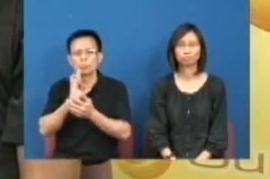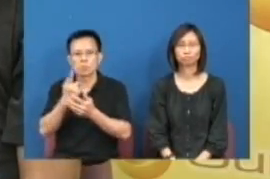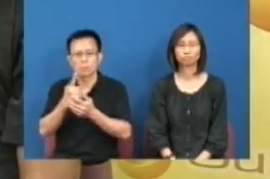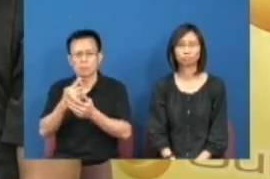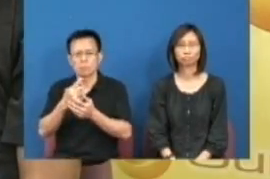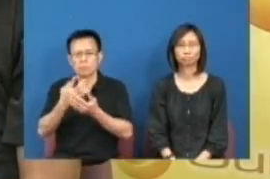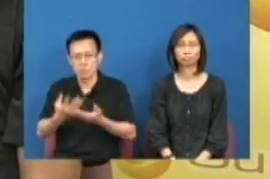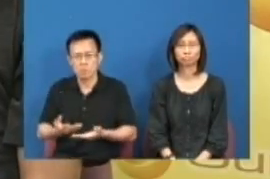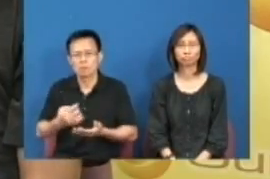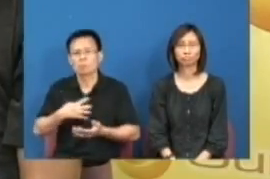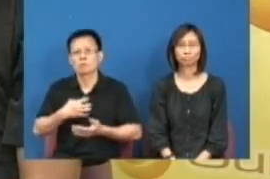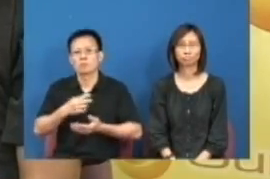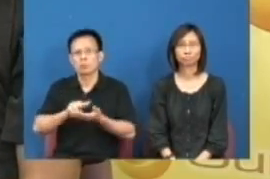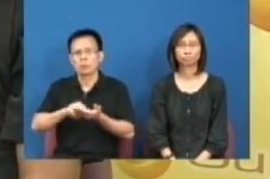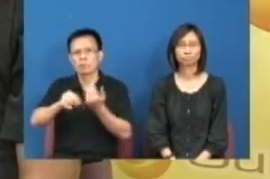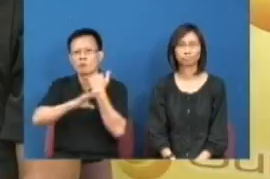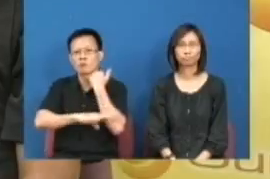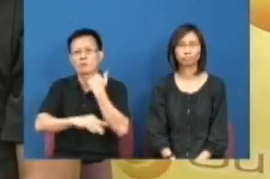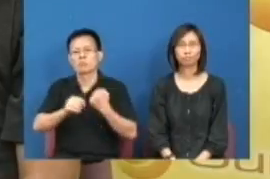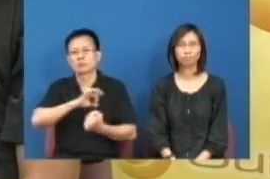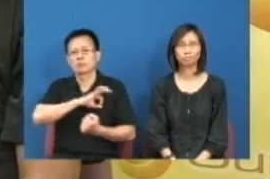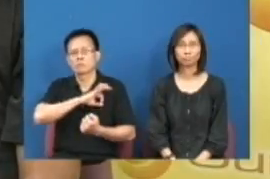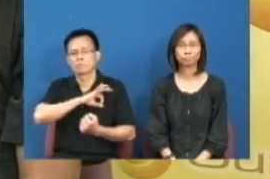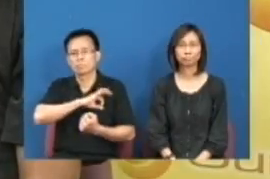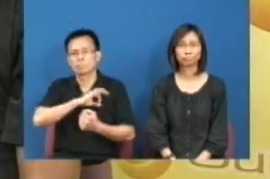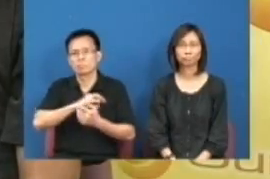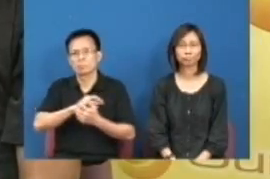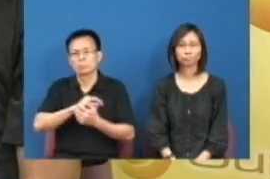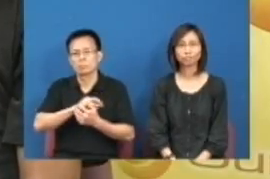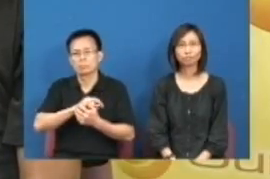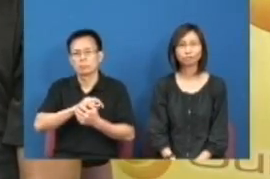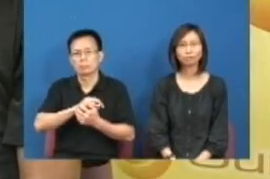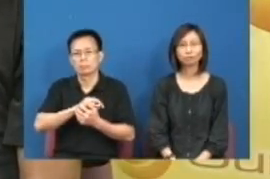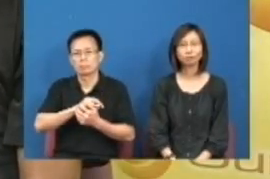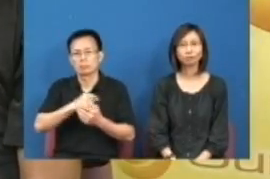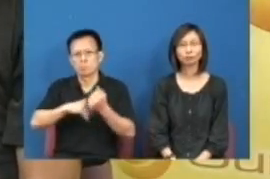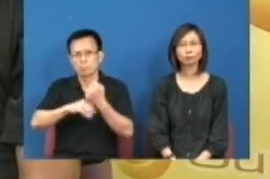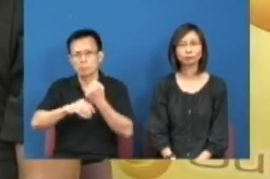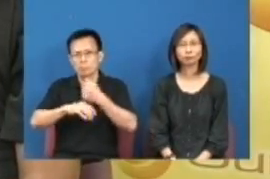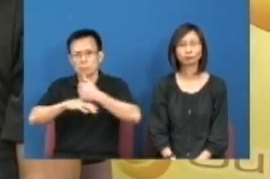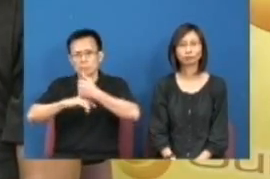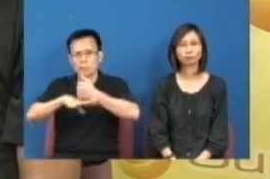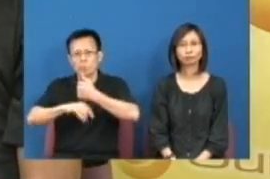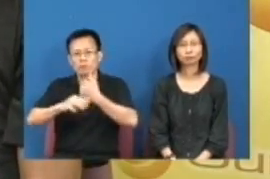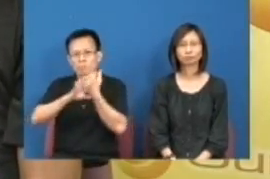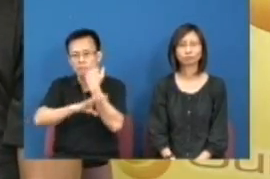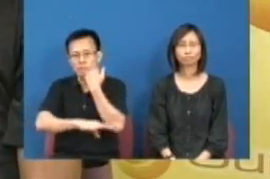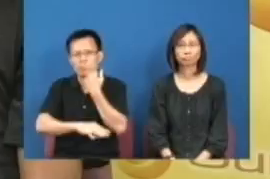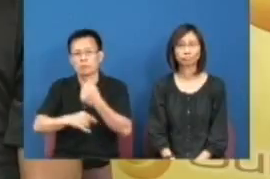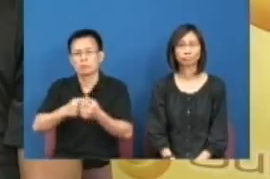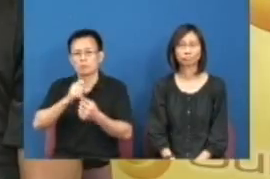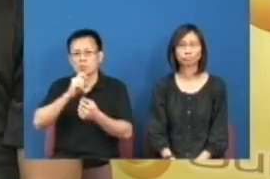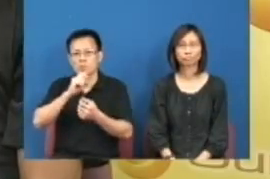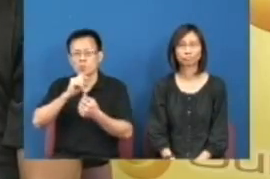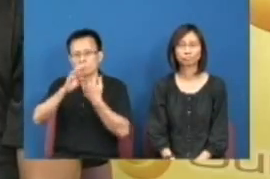得，立法會呢一個喺基本法裏邊有憲制地位嘅一